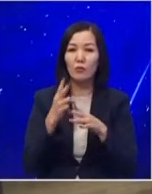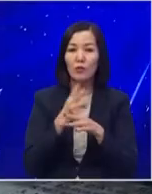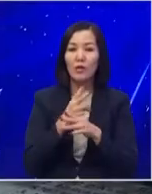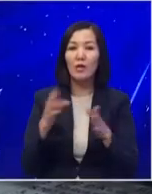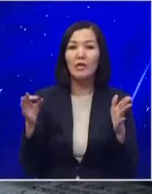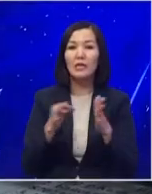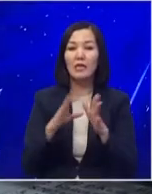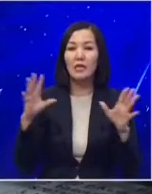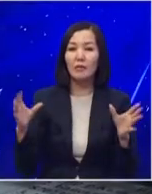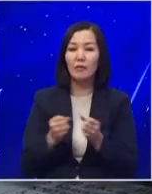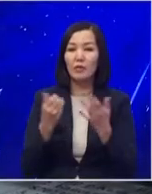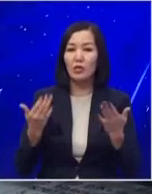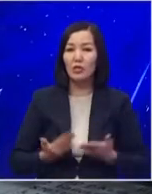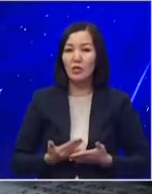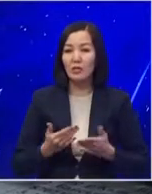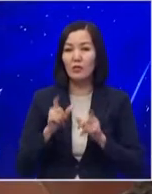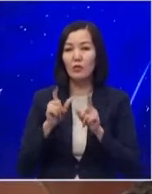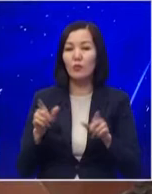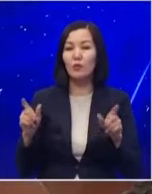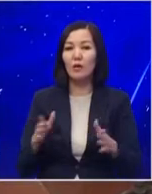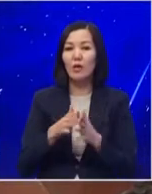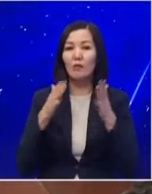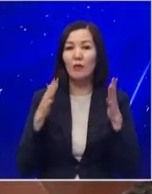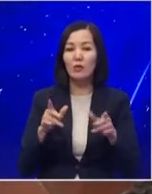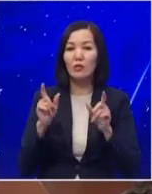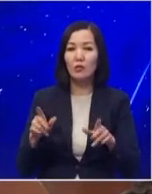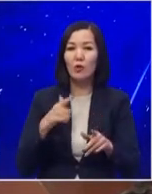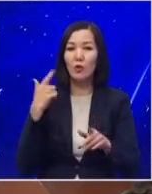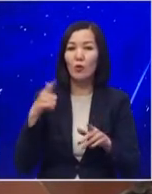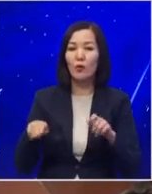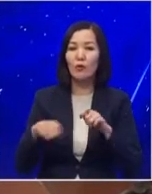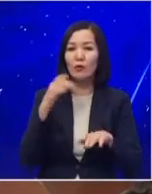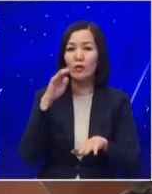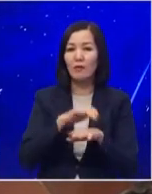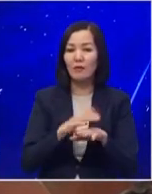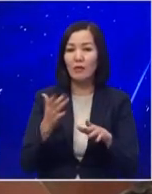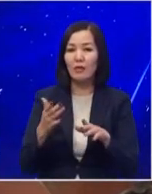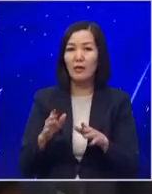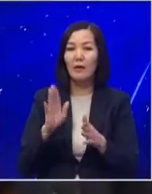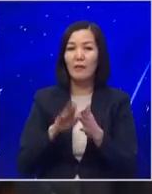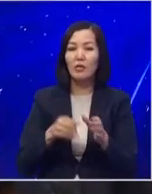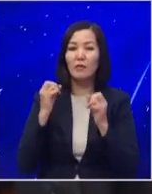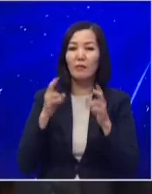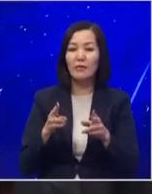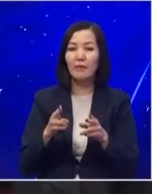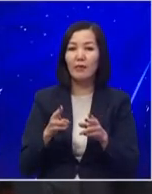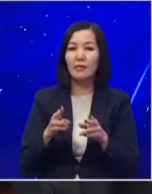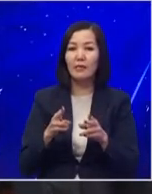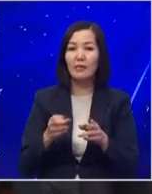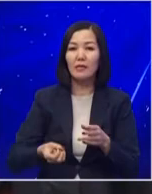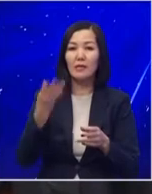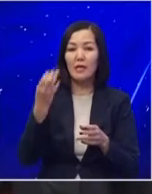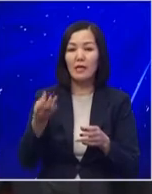спасти ваши жизни не секрет что большинству граждан грубо нарушают правила пожарной безопасности в новогоднюю ночь петарды и